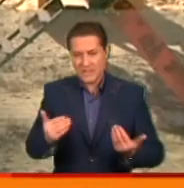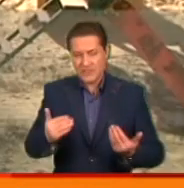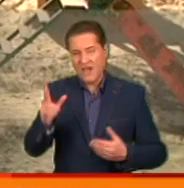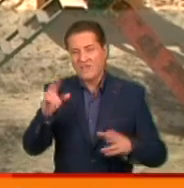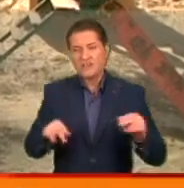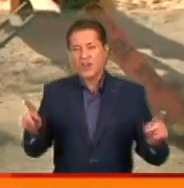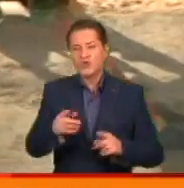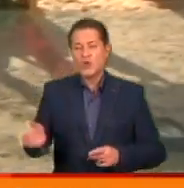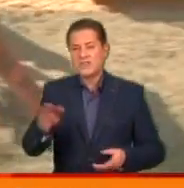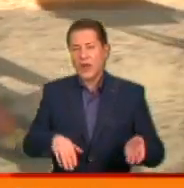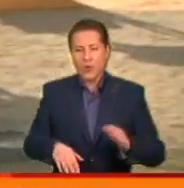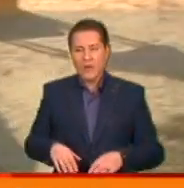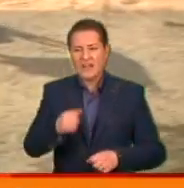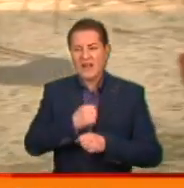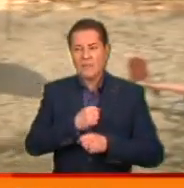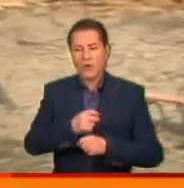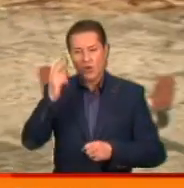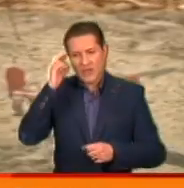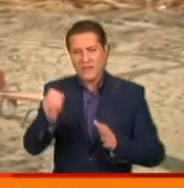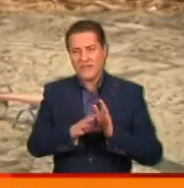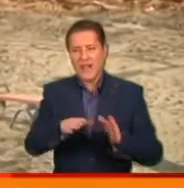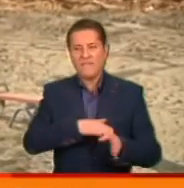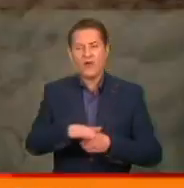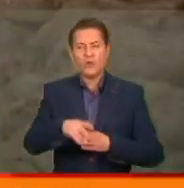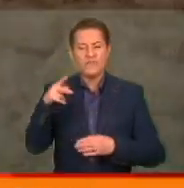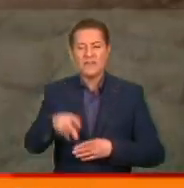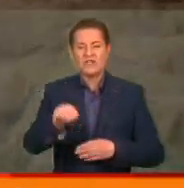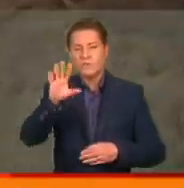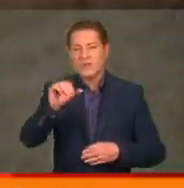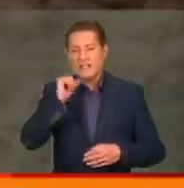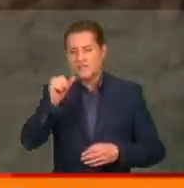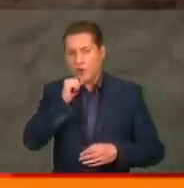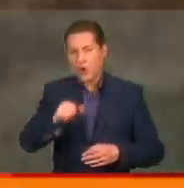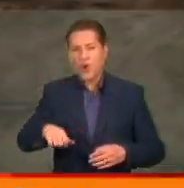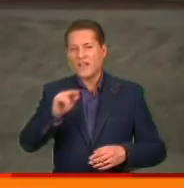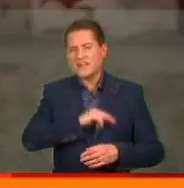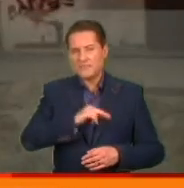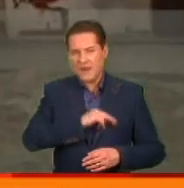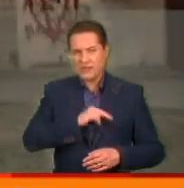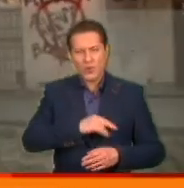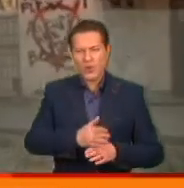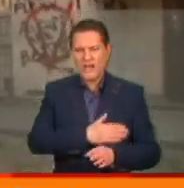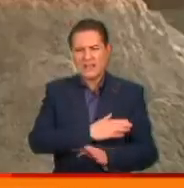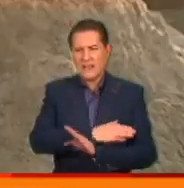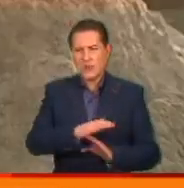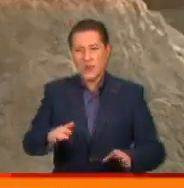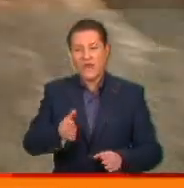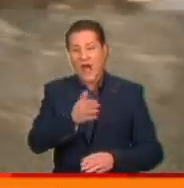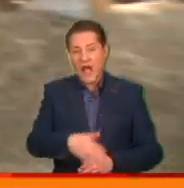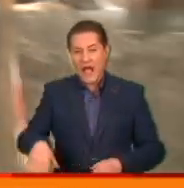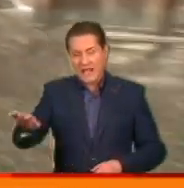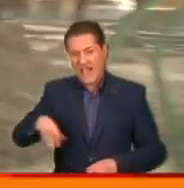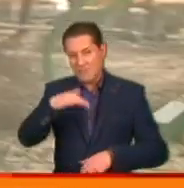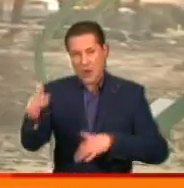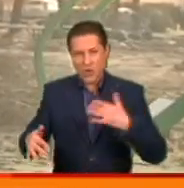закопали. Каже, роботи «Київенерго» виконують ще з 2015-го. Техніка працює зазвичай недовго. Проте ями та горби